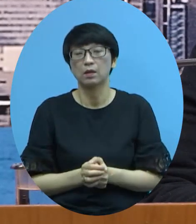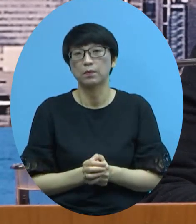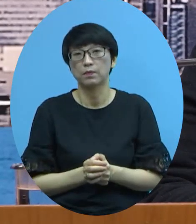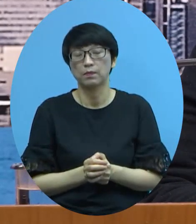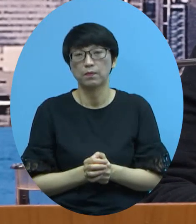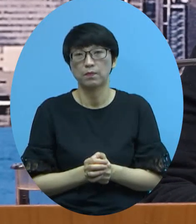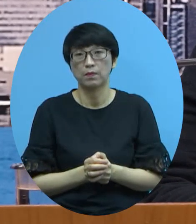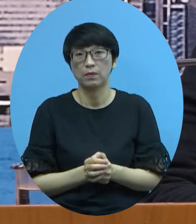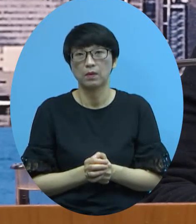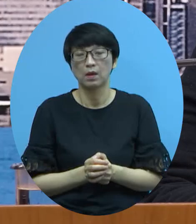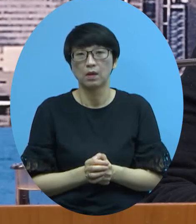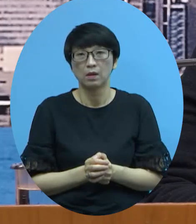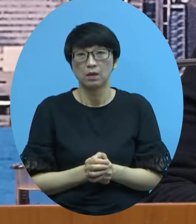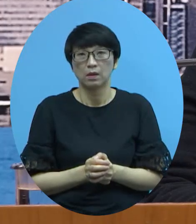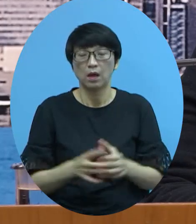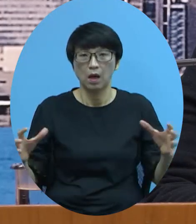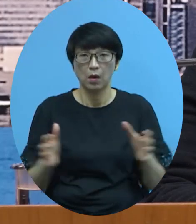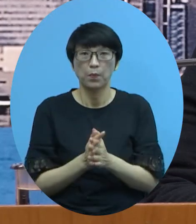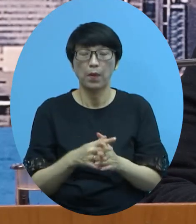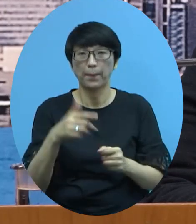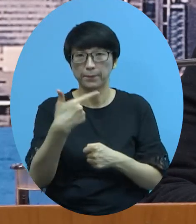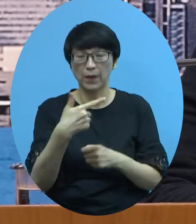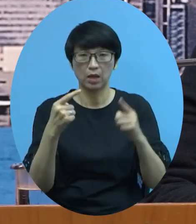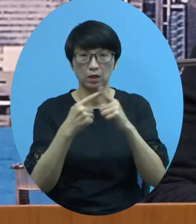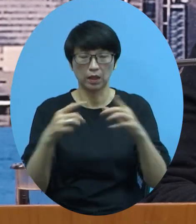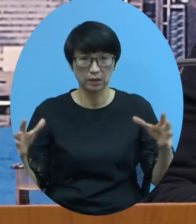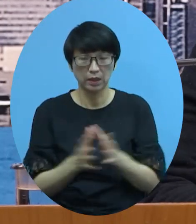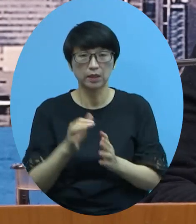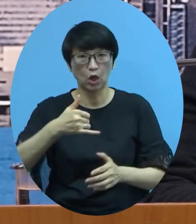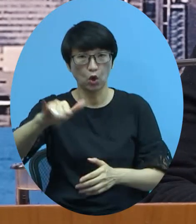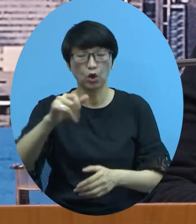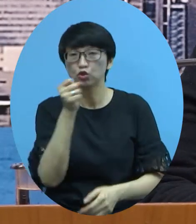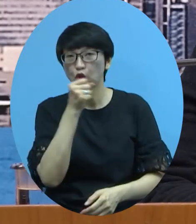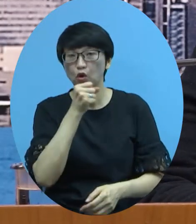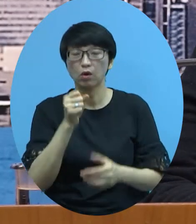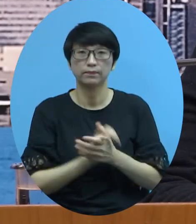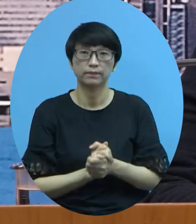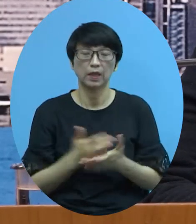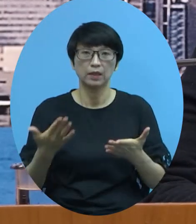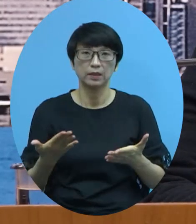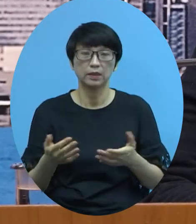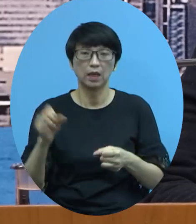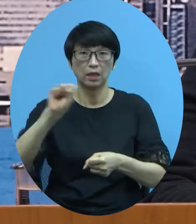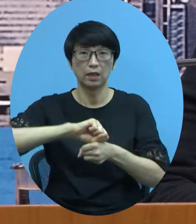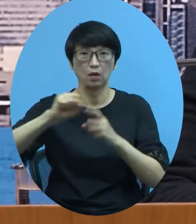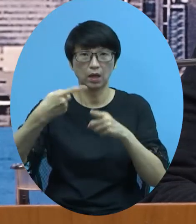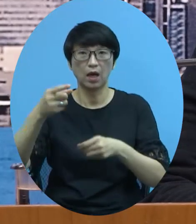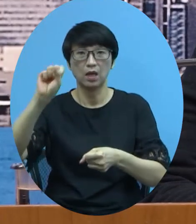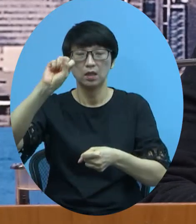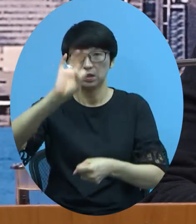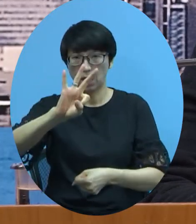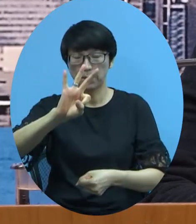啦。咁我就其實總共咧就有8位人士一齊去嘅。咁而家咧就係、有多確診多3位